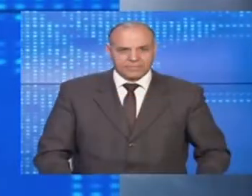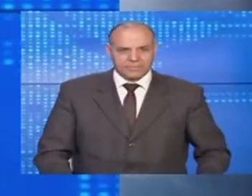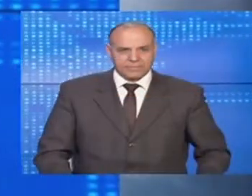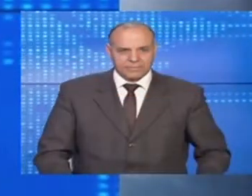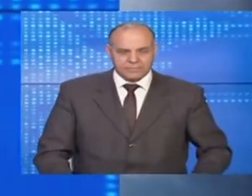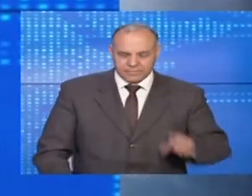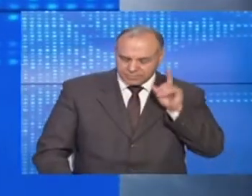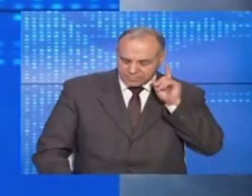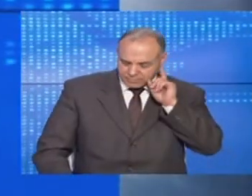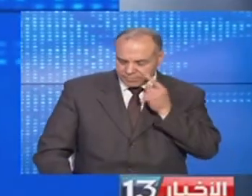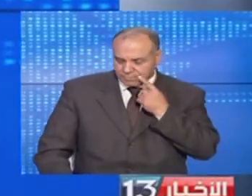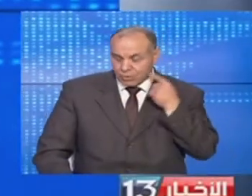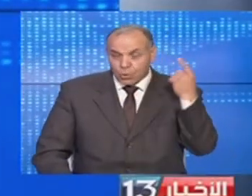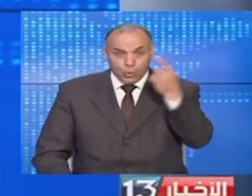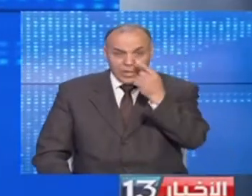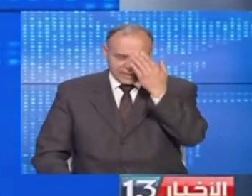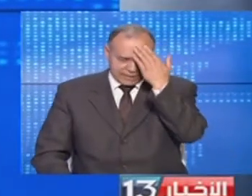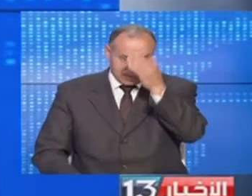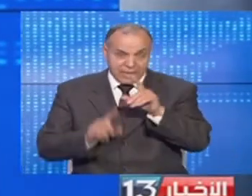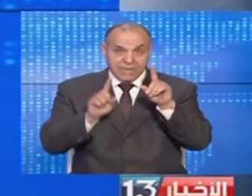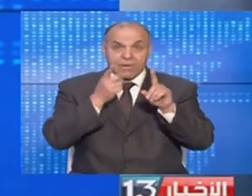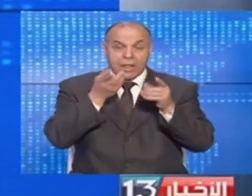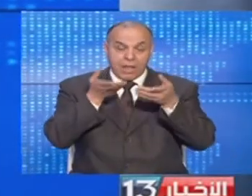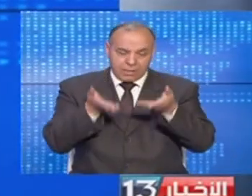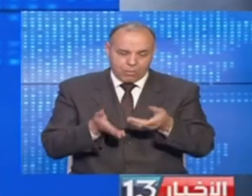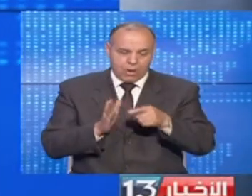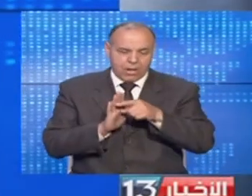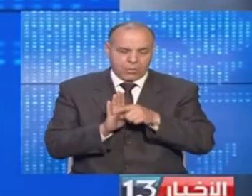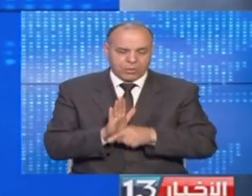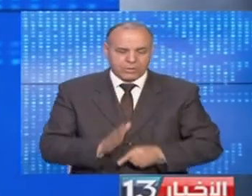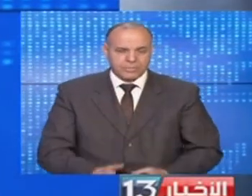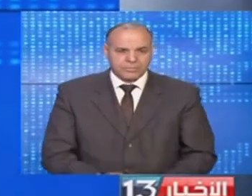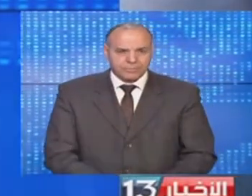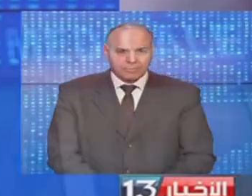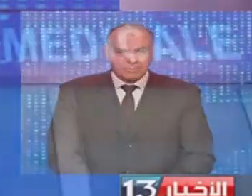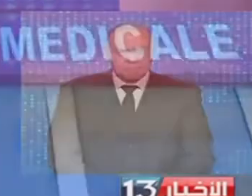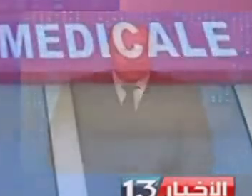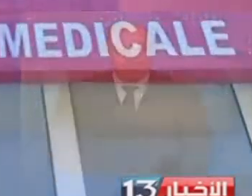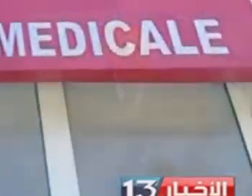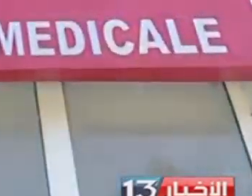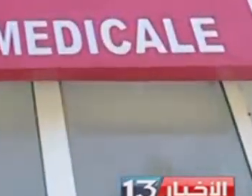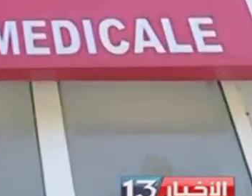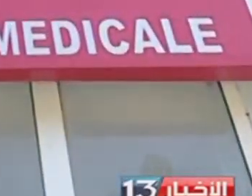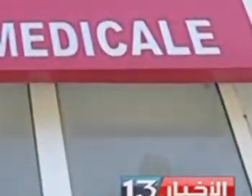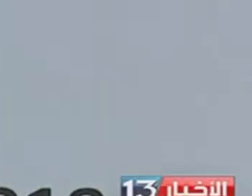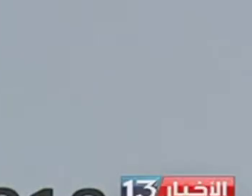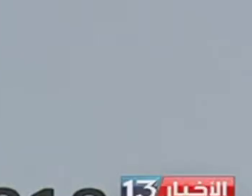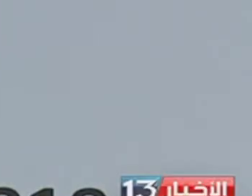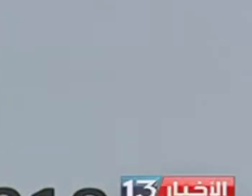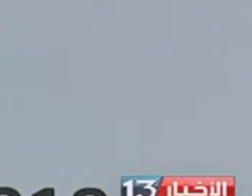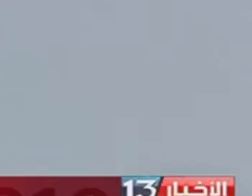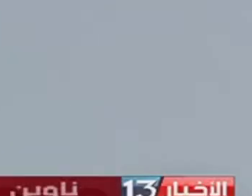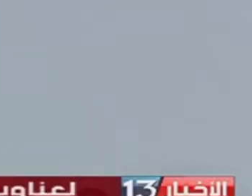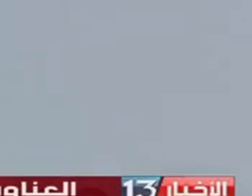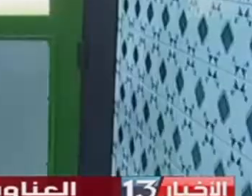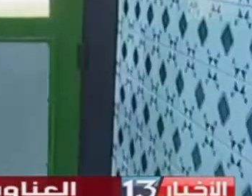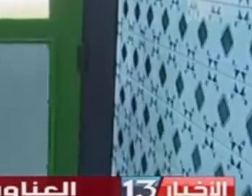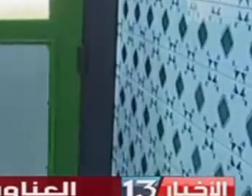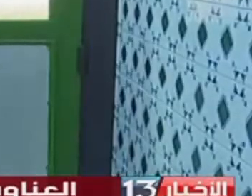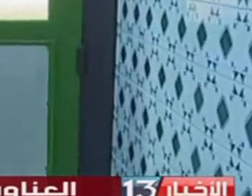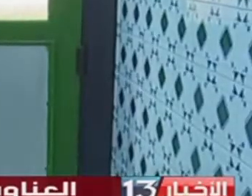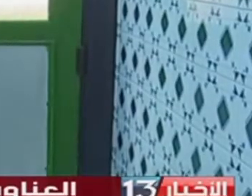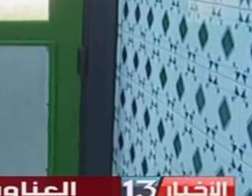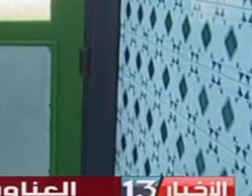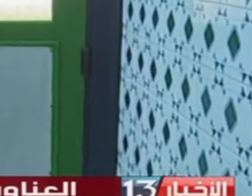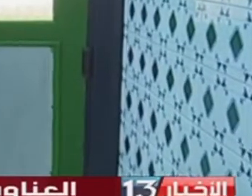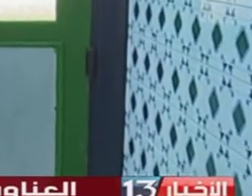نشره الظهر من القناه الوطنيه الاولى والبدايه بالعناوين تسجيل ثمان وستين حاله وفاه جديده بفيروس